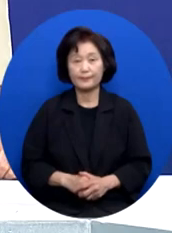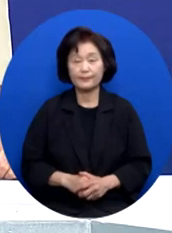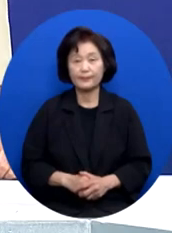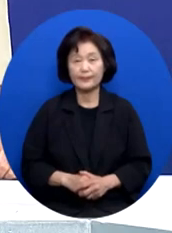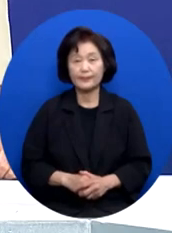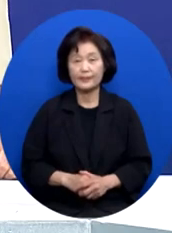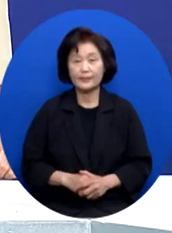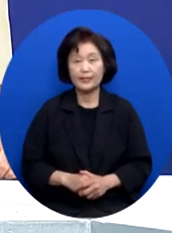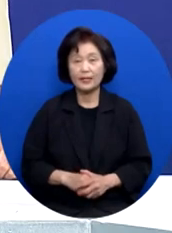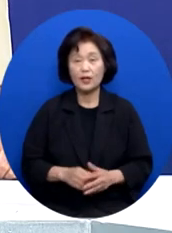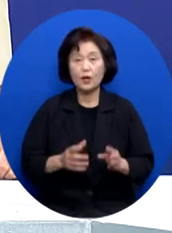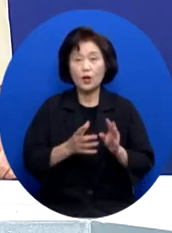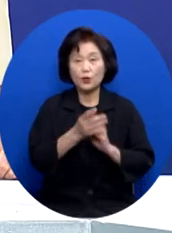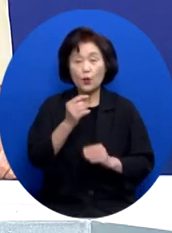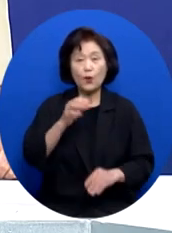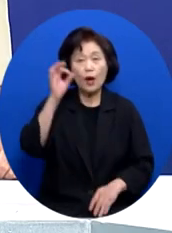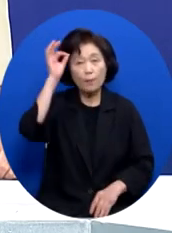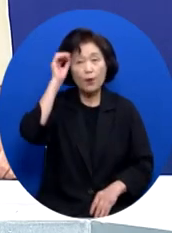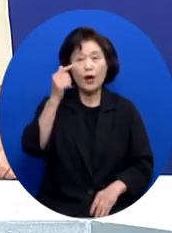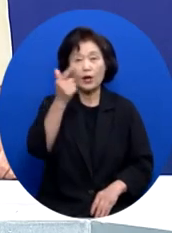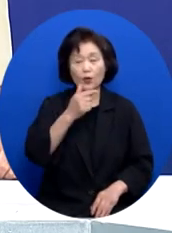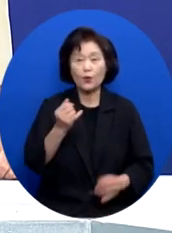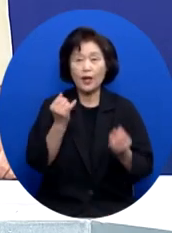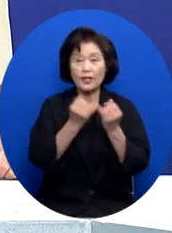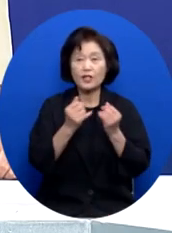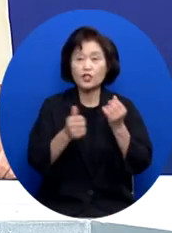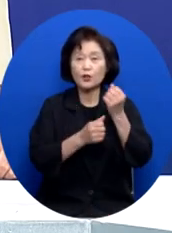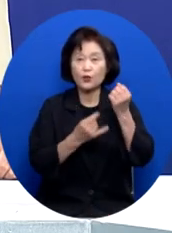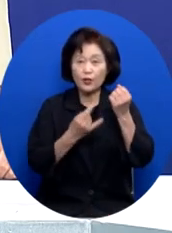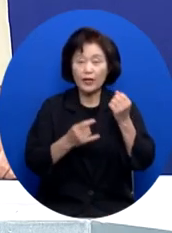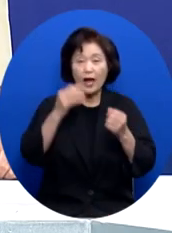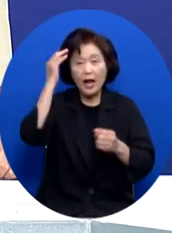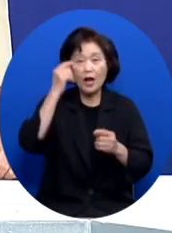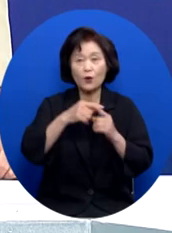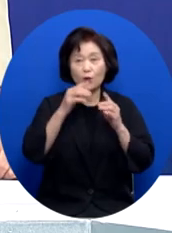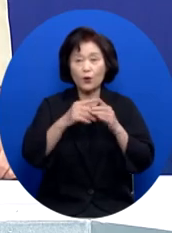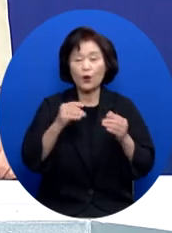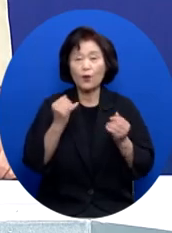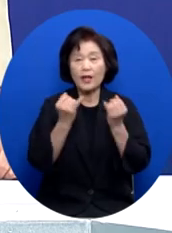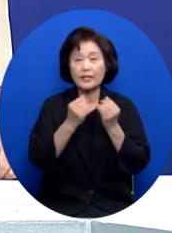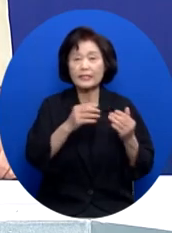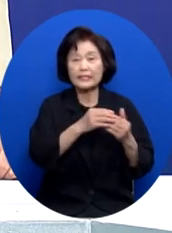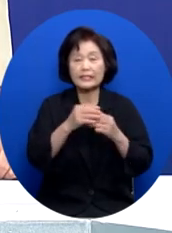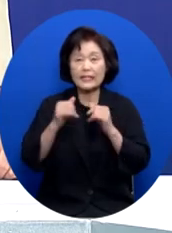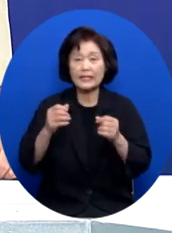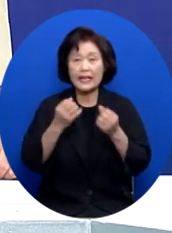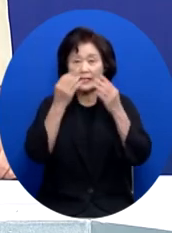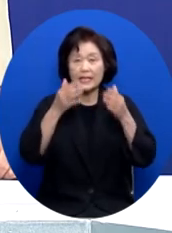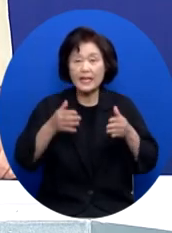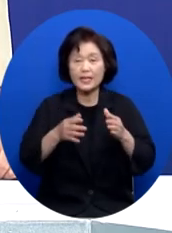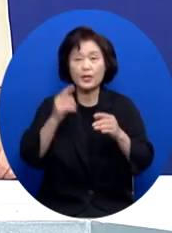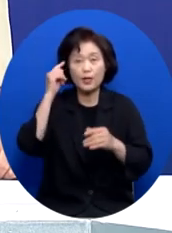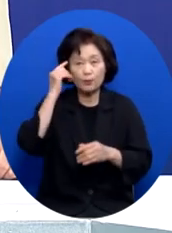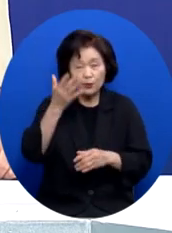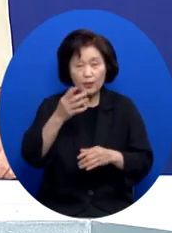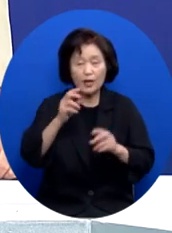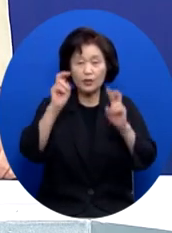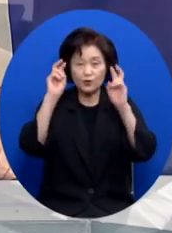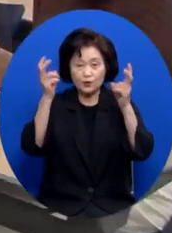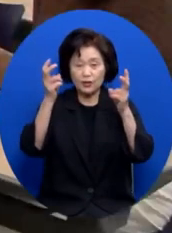대한예수교장로회 통합 포항노회 여성위원회가 한국교회 여성 리더에게 새 길을 묻다 주제로 세미나를